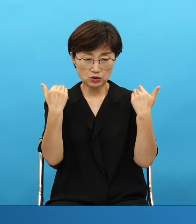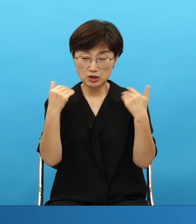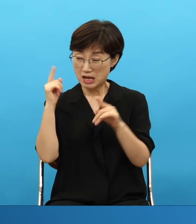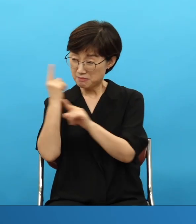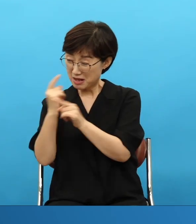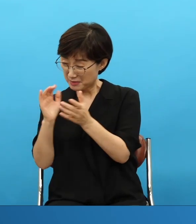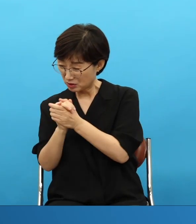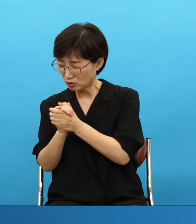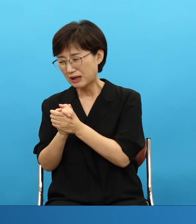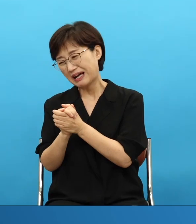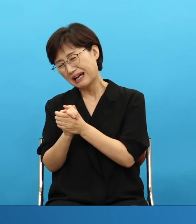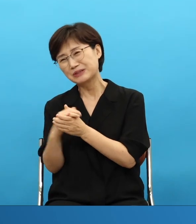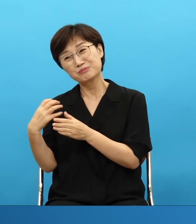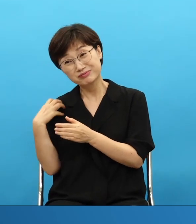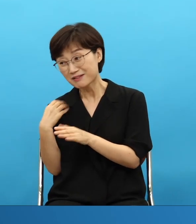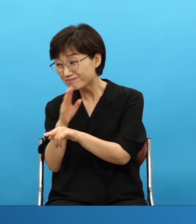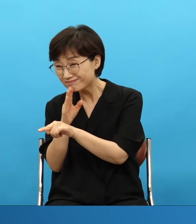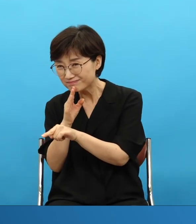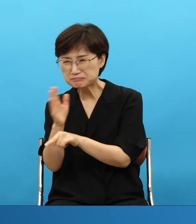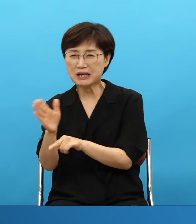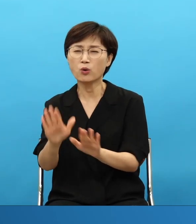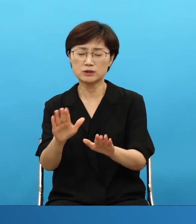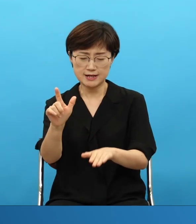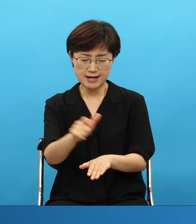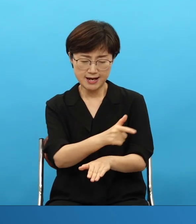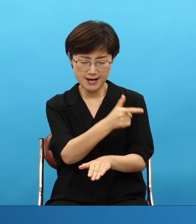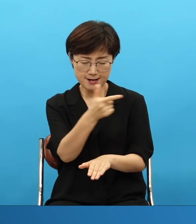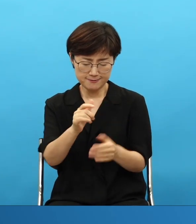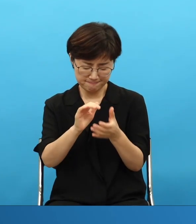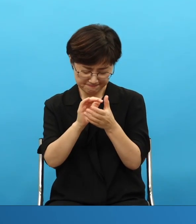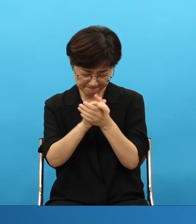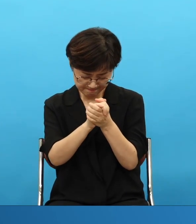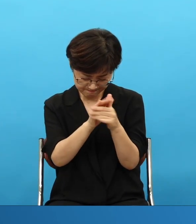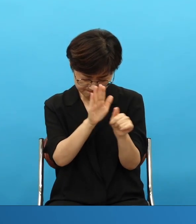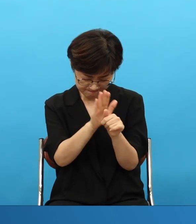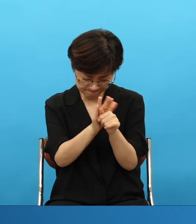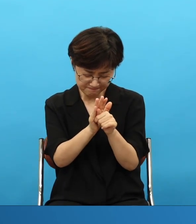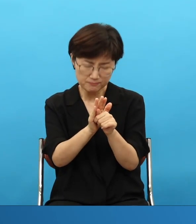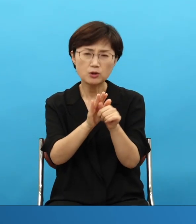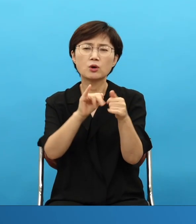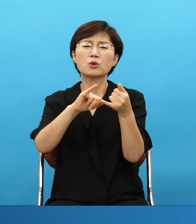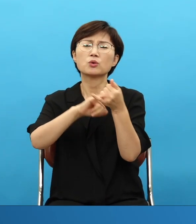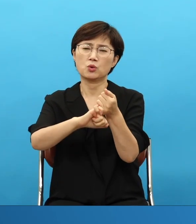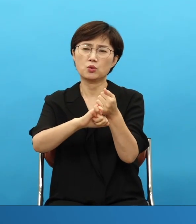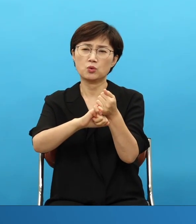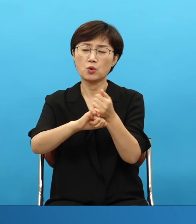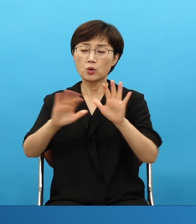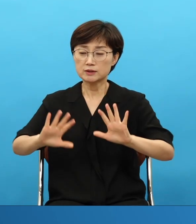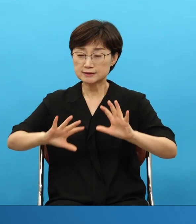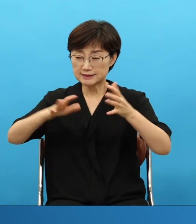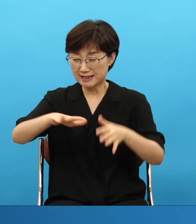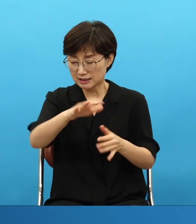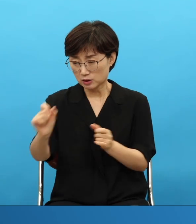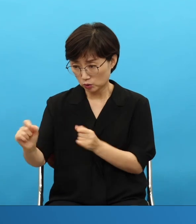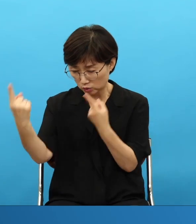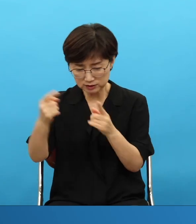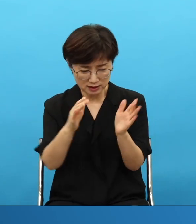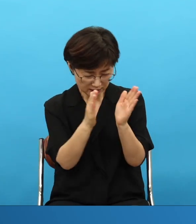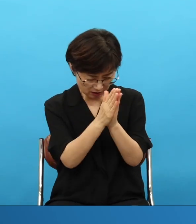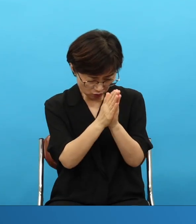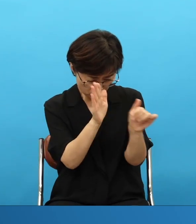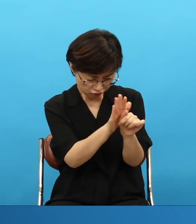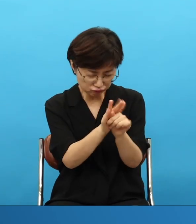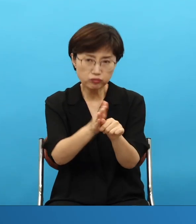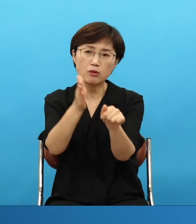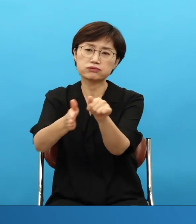we can't ask you to do it 365 days, but at least today. 전국 세계가 기도해달라. The whole nation and the world must pray